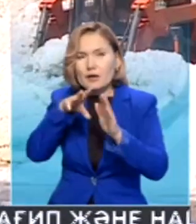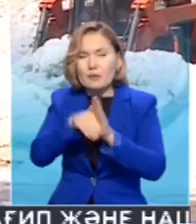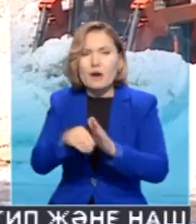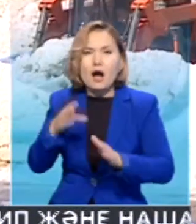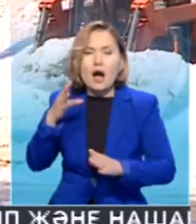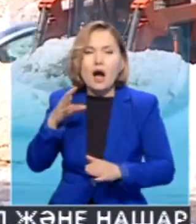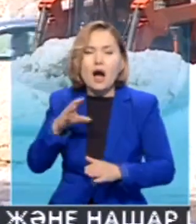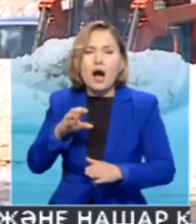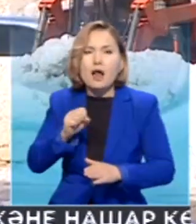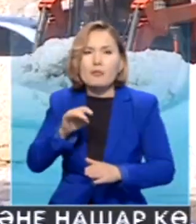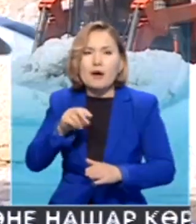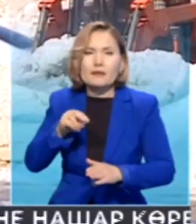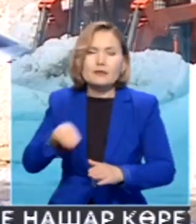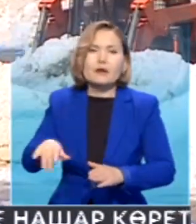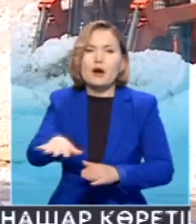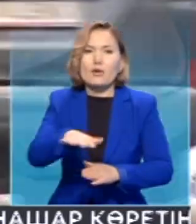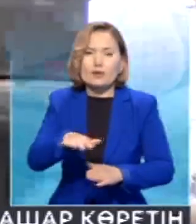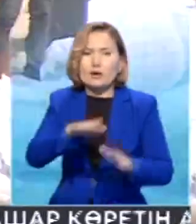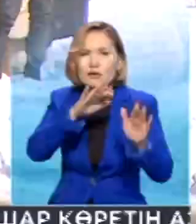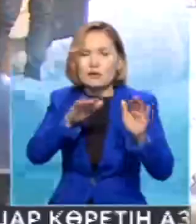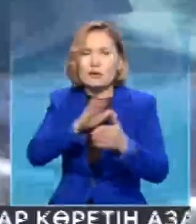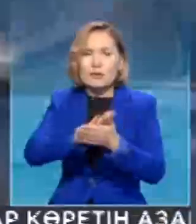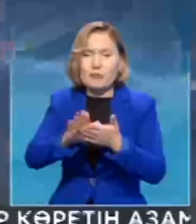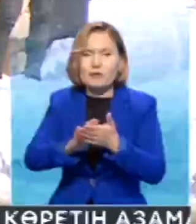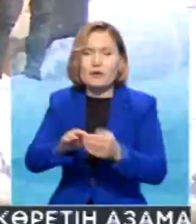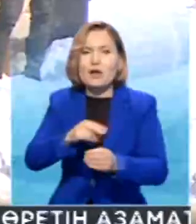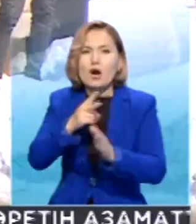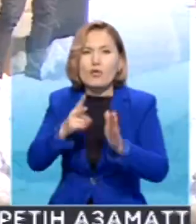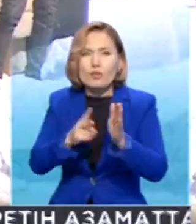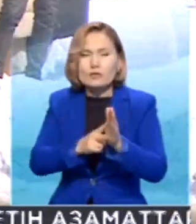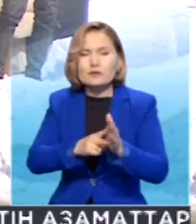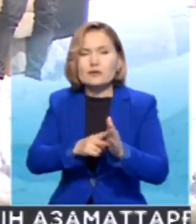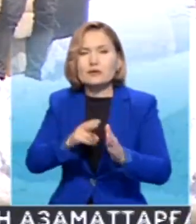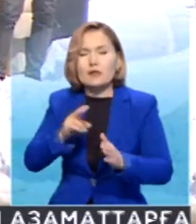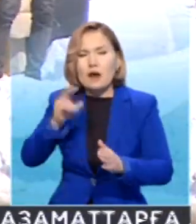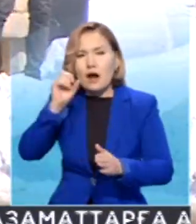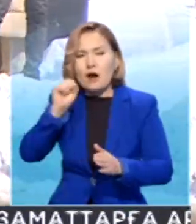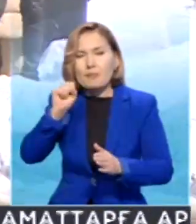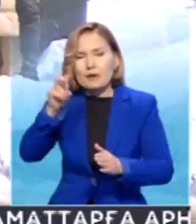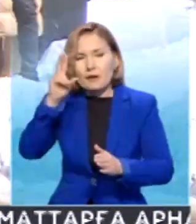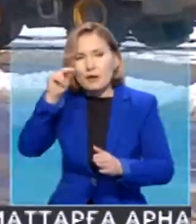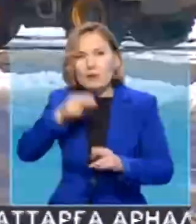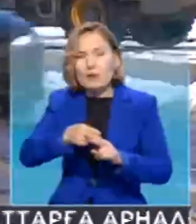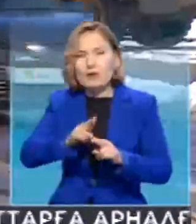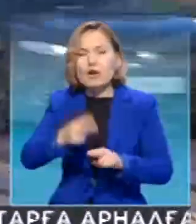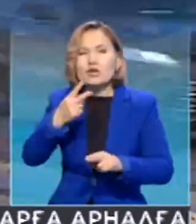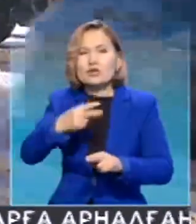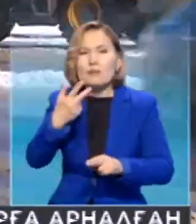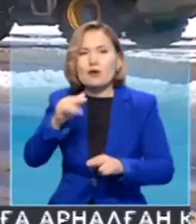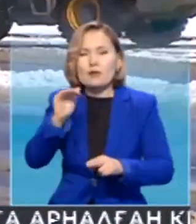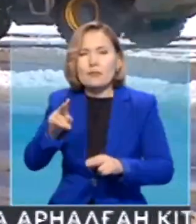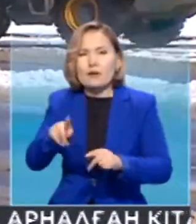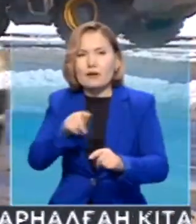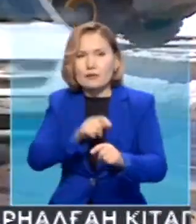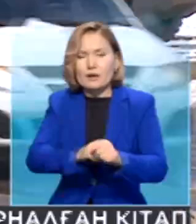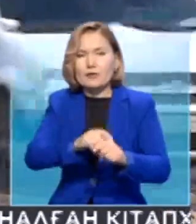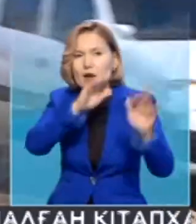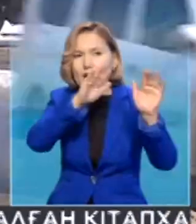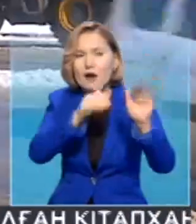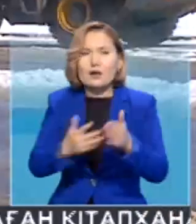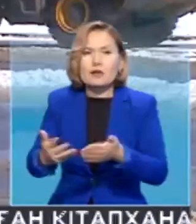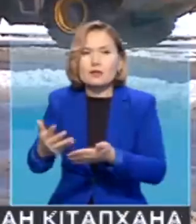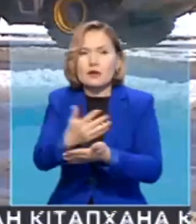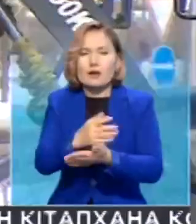Алматы ауданын Ағылпадан тазалауға шықты. 17 сәуірге қараған түні елордадан 23 мың текше метрден астам қар